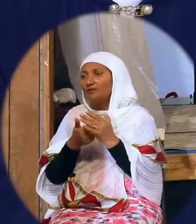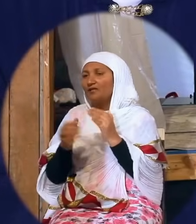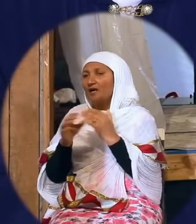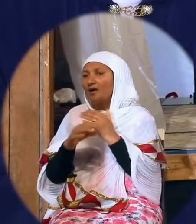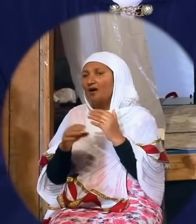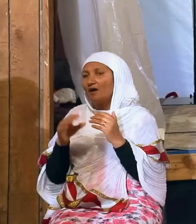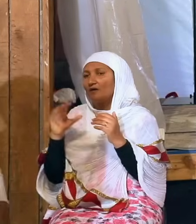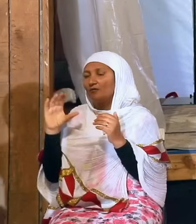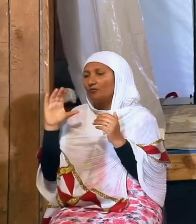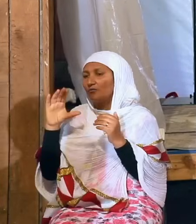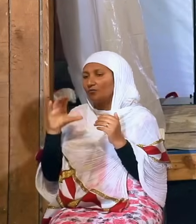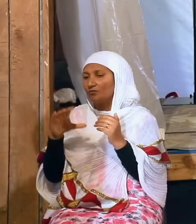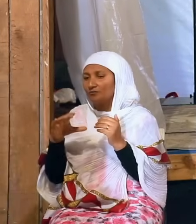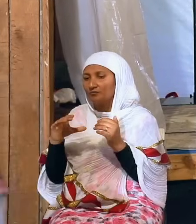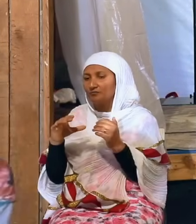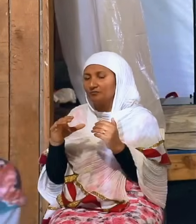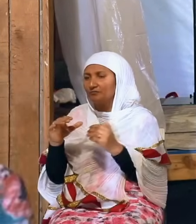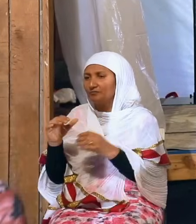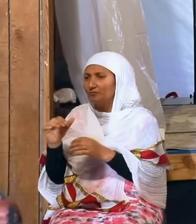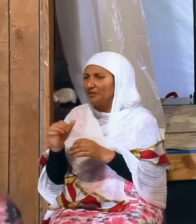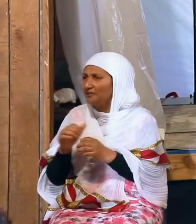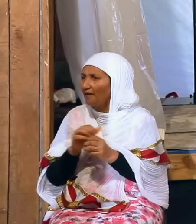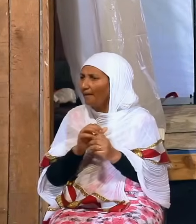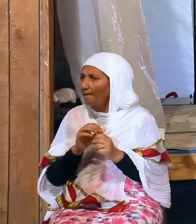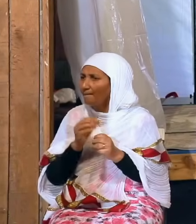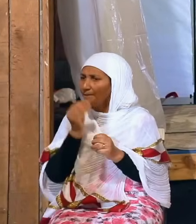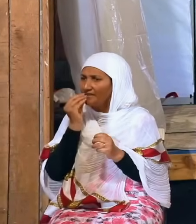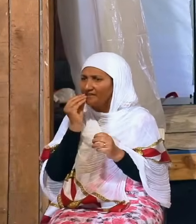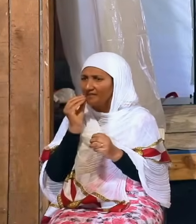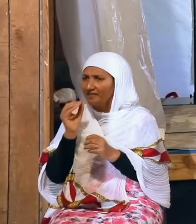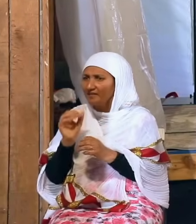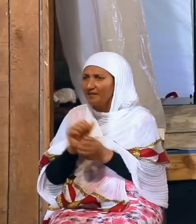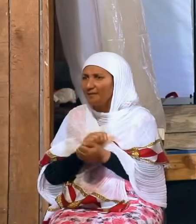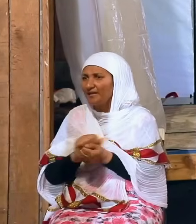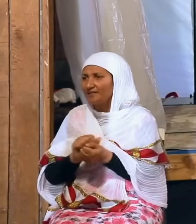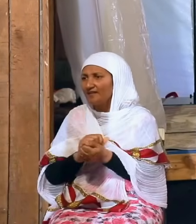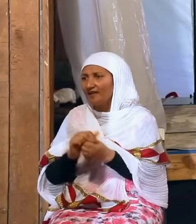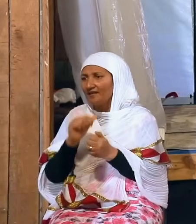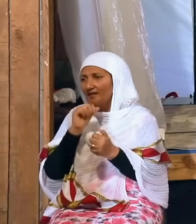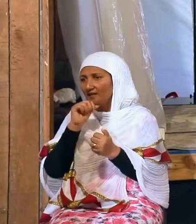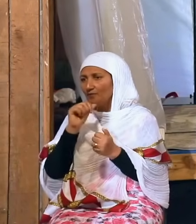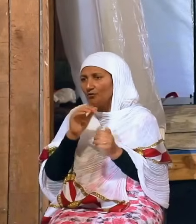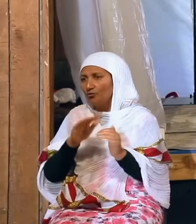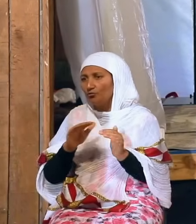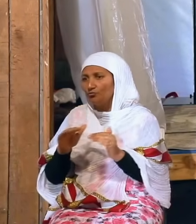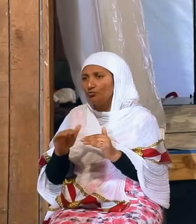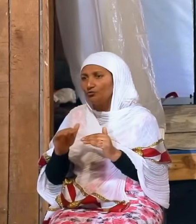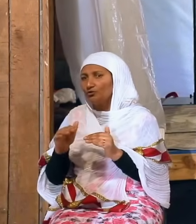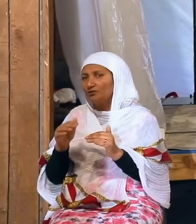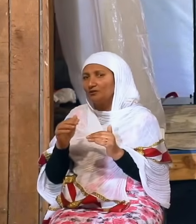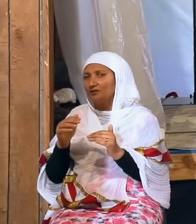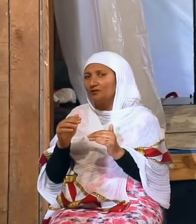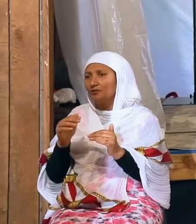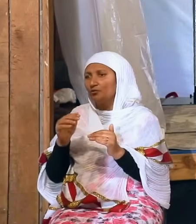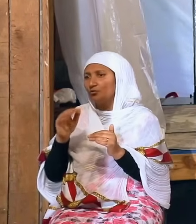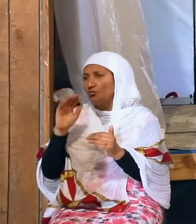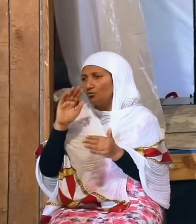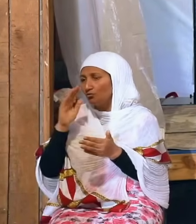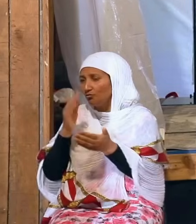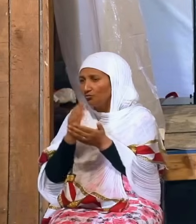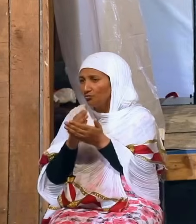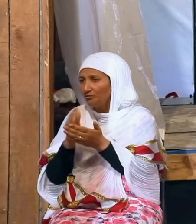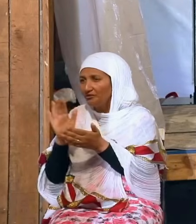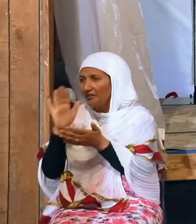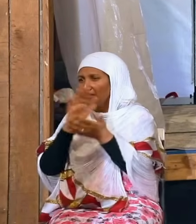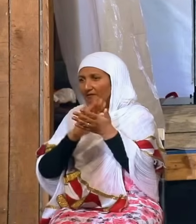ወጥም ይሰራ የለም ወይም ቤትም ያጸዳ የለም ሁሉን ይያደሙ እንሰራው ስለዚህ ልጆች ያስቸገራቸው እናት ወይ አባት ልጁ እንዳይረብሸው ማድረጊያ